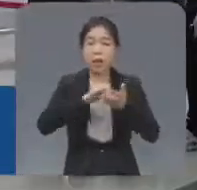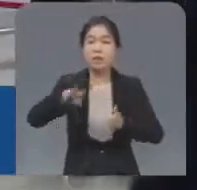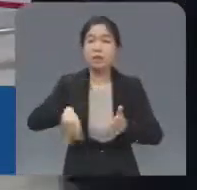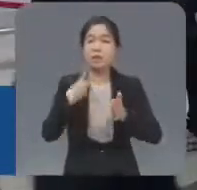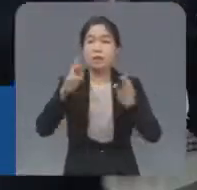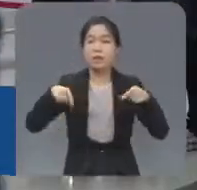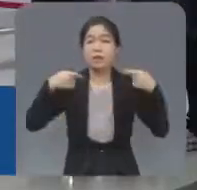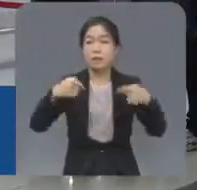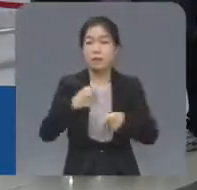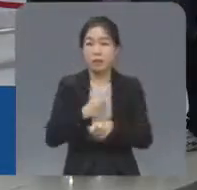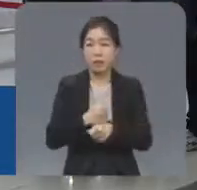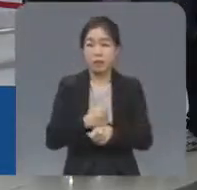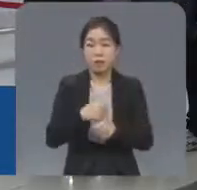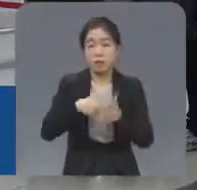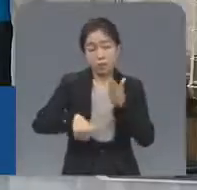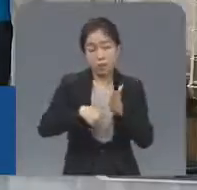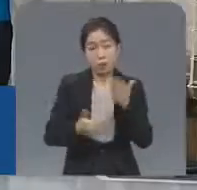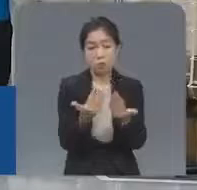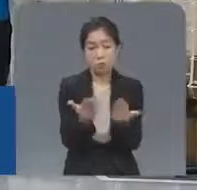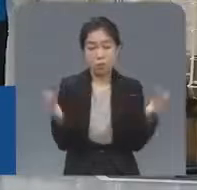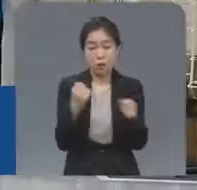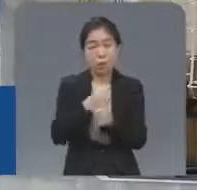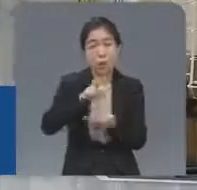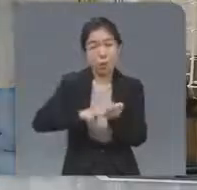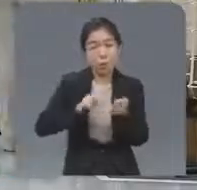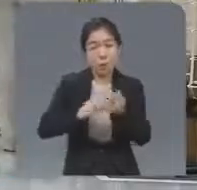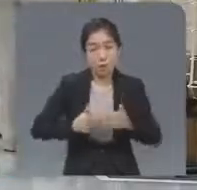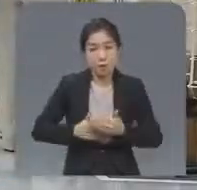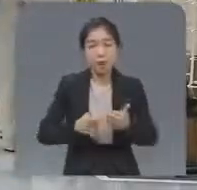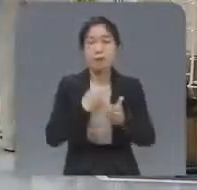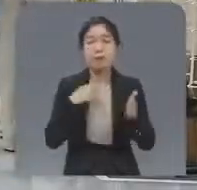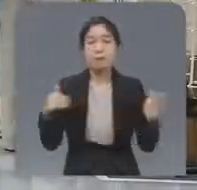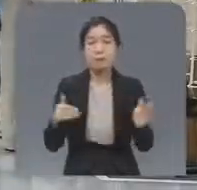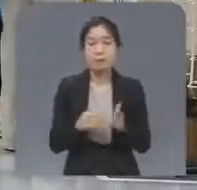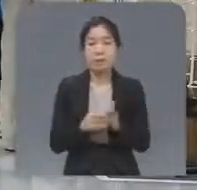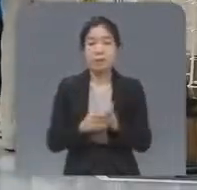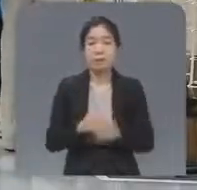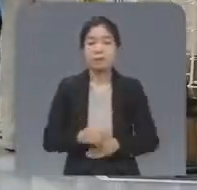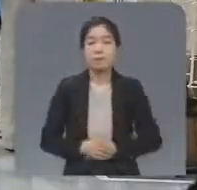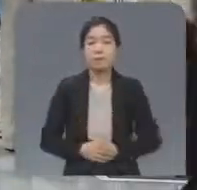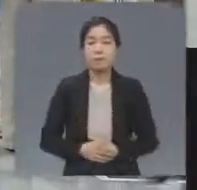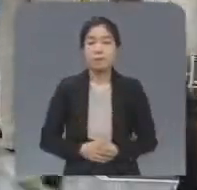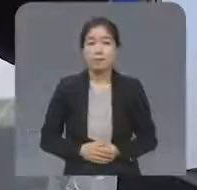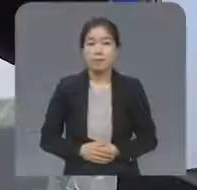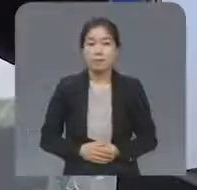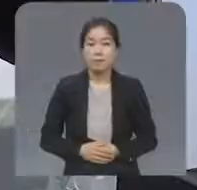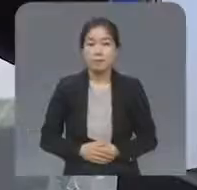곳이 참석해서 제품 전시와 판매 행사가 진행됐습니다.